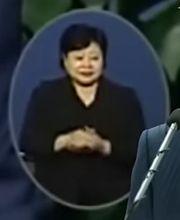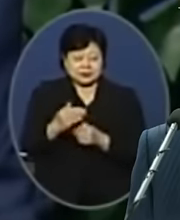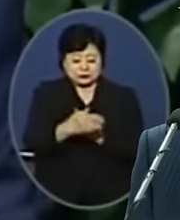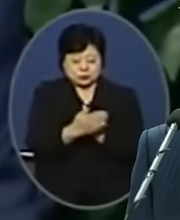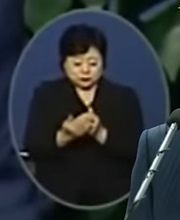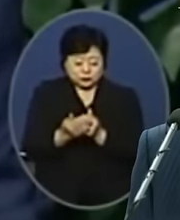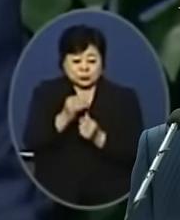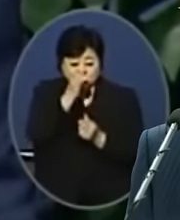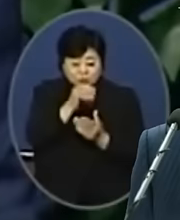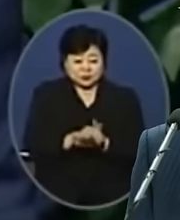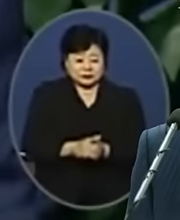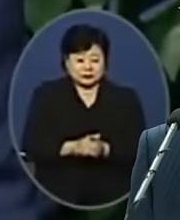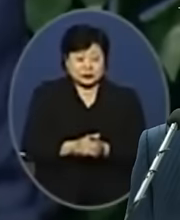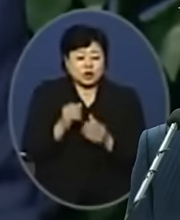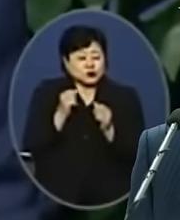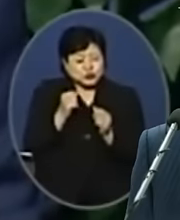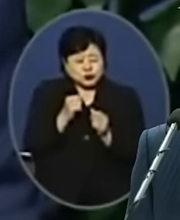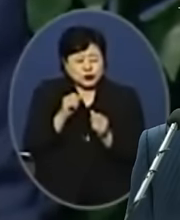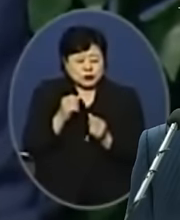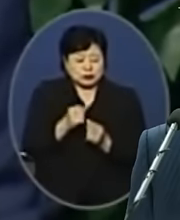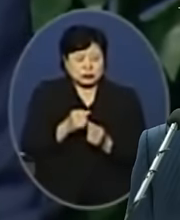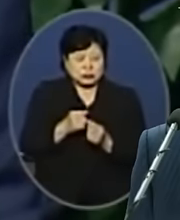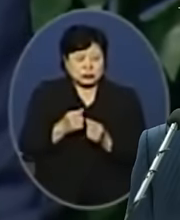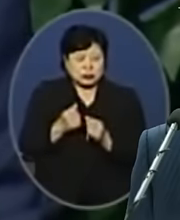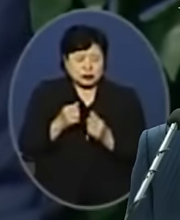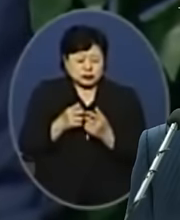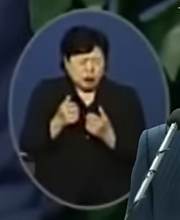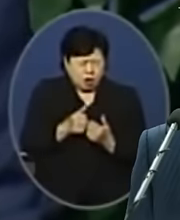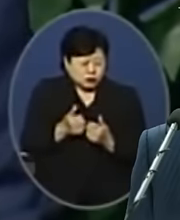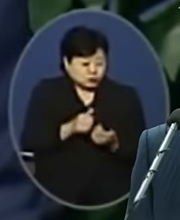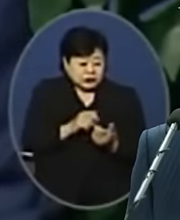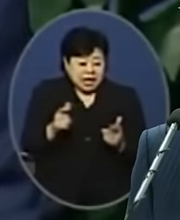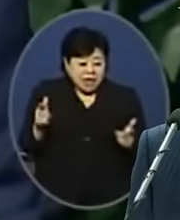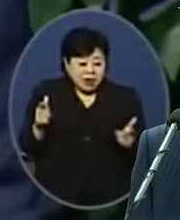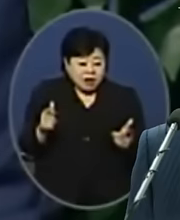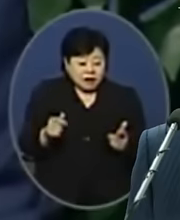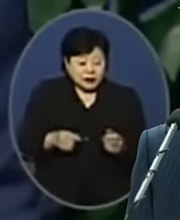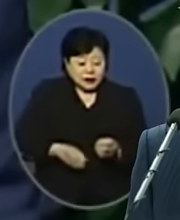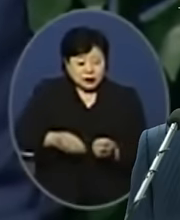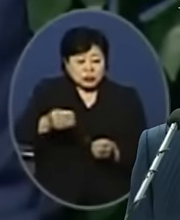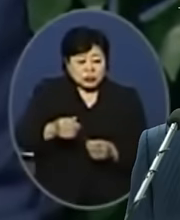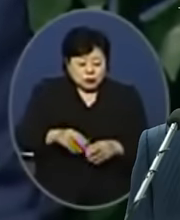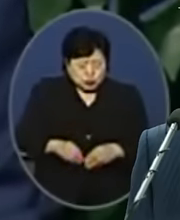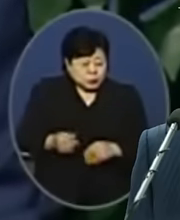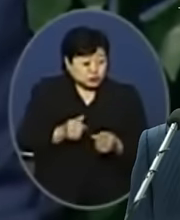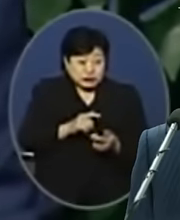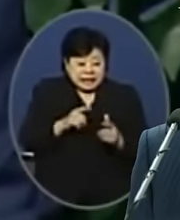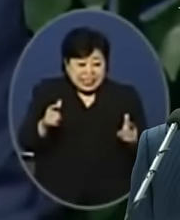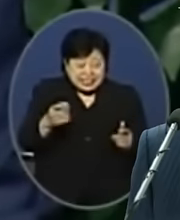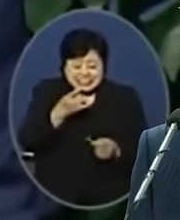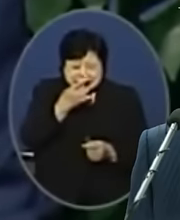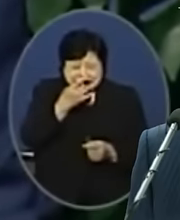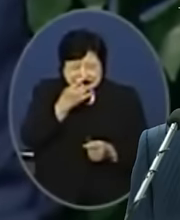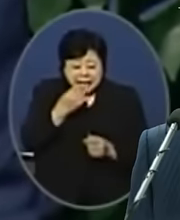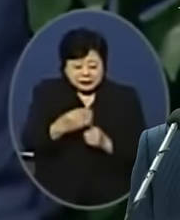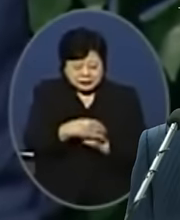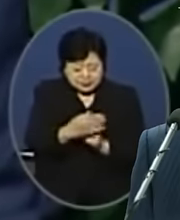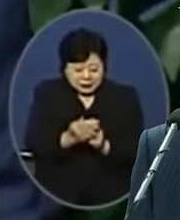사놓습니다. 아무리 추워도 얼어 죽지 않고 맨 땅에 던져도 굶어 죽지 않도록 씨앗을